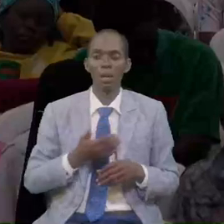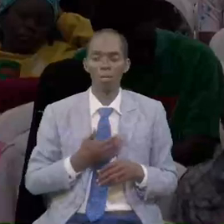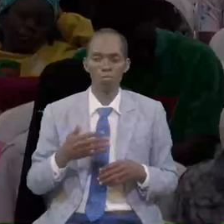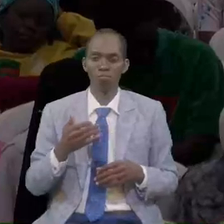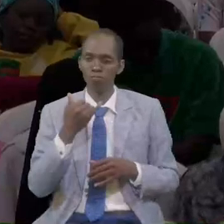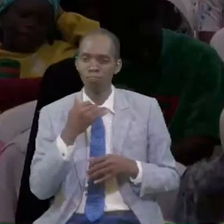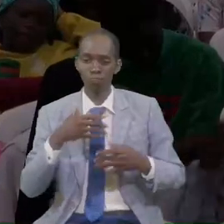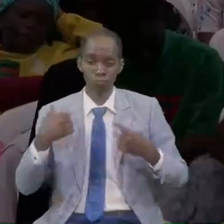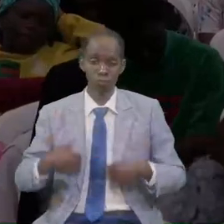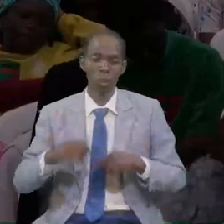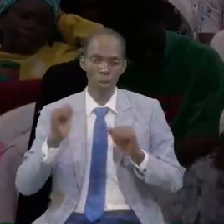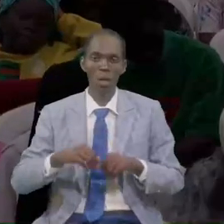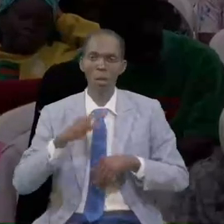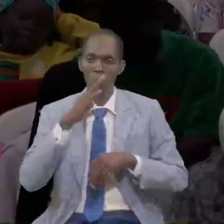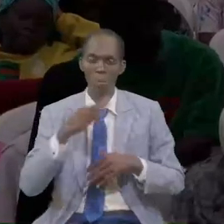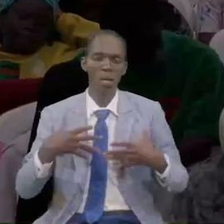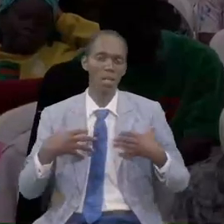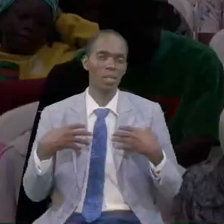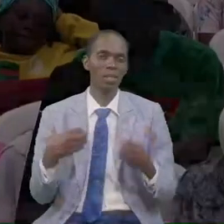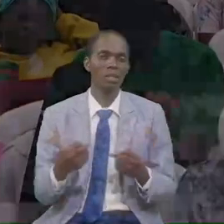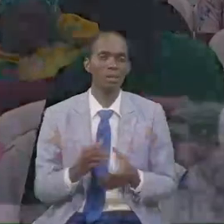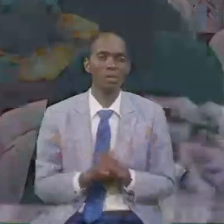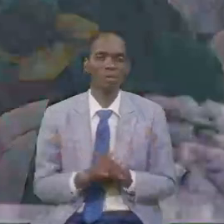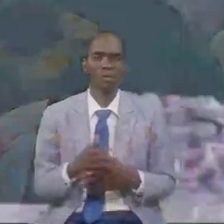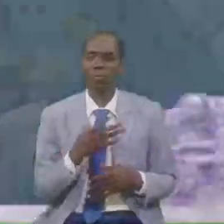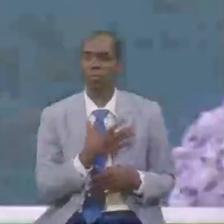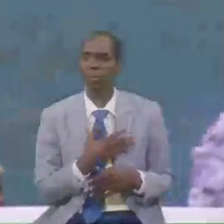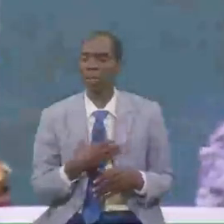Dans notre vie, il peut guérir.